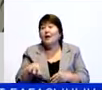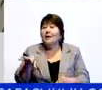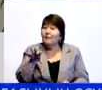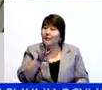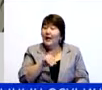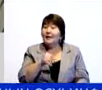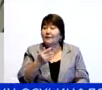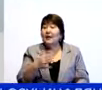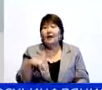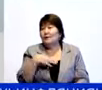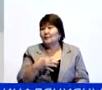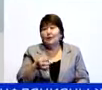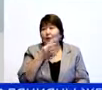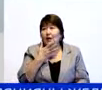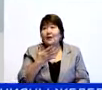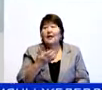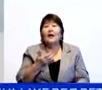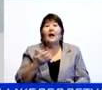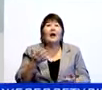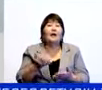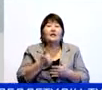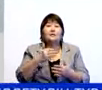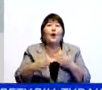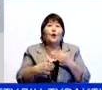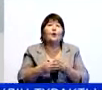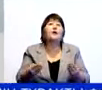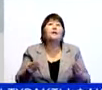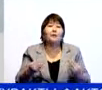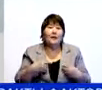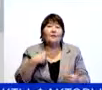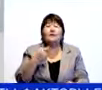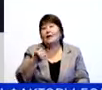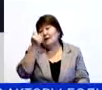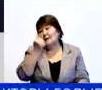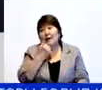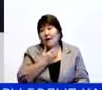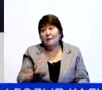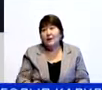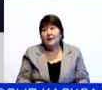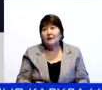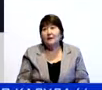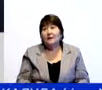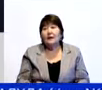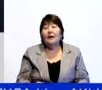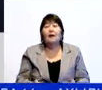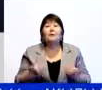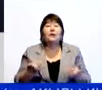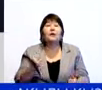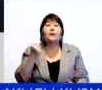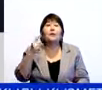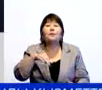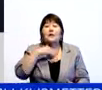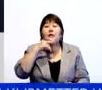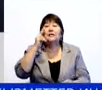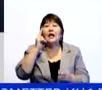Бәрінің нелері маған ұнады, шешілмей қалғандарын көмек береміз деп жатыр. Рахмет. Биыл мына 11-ші класс